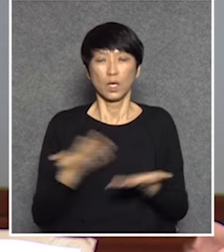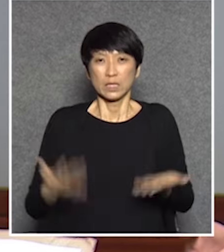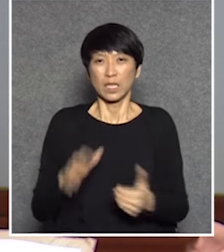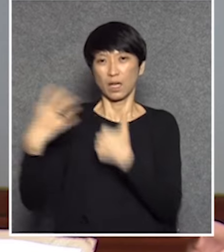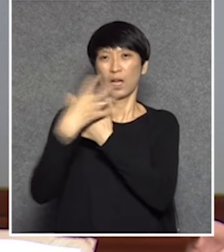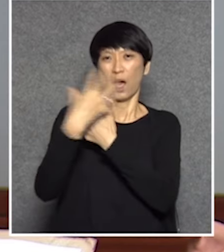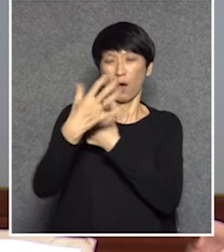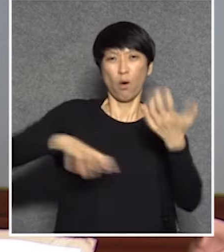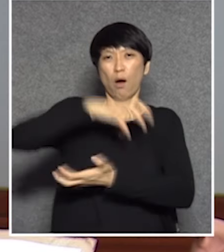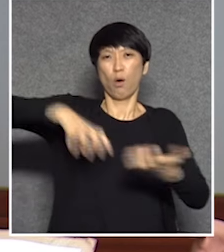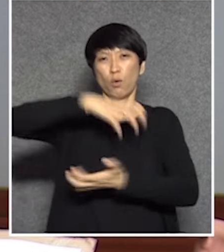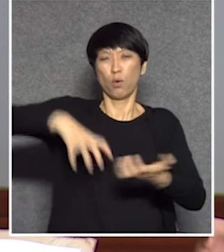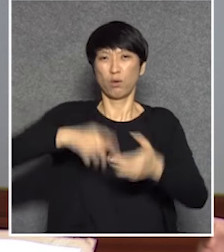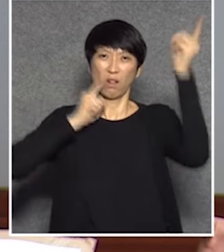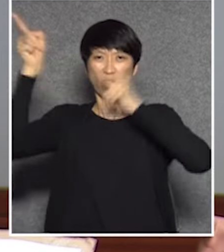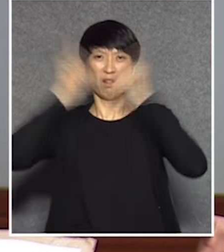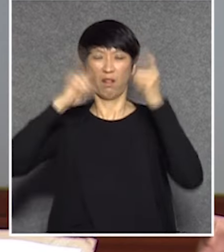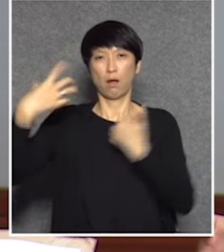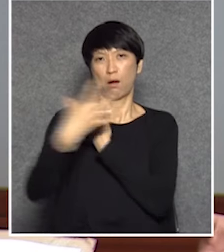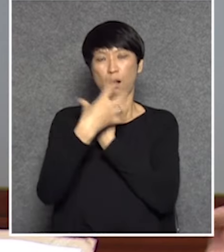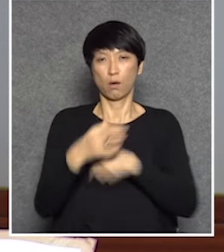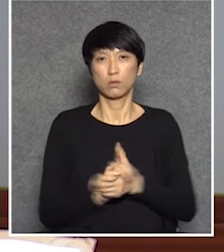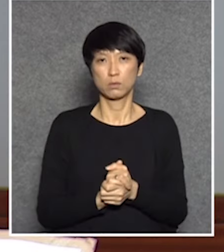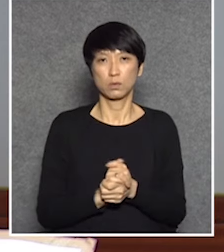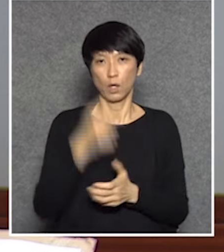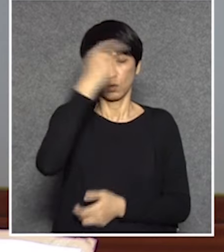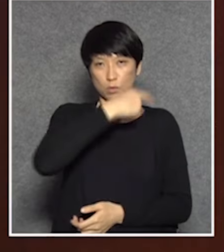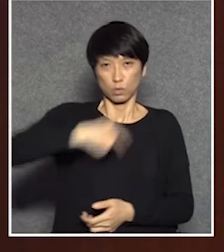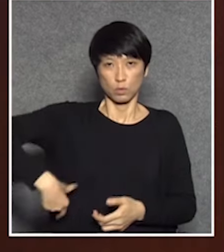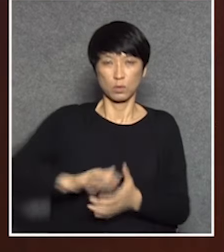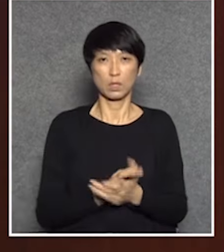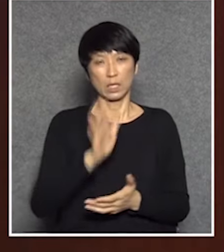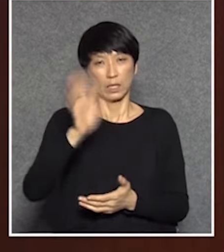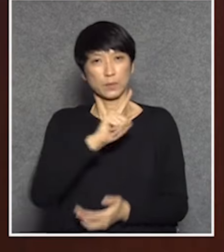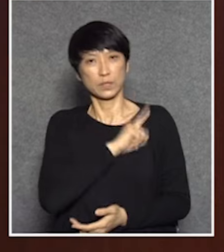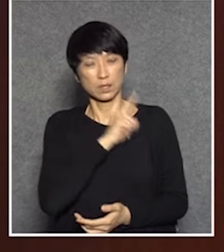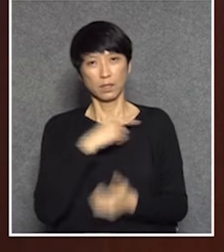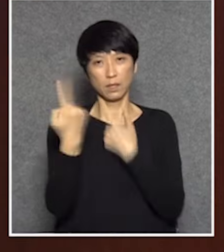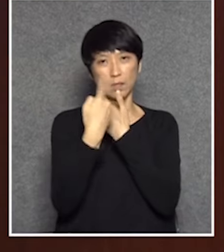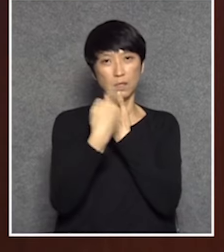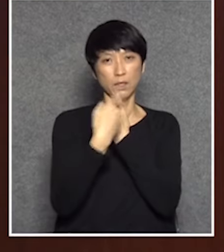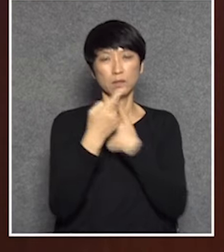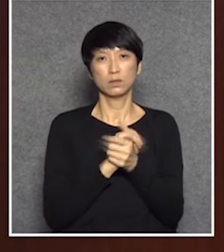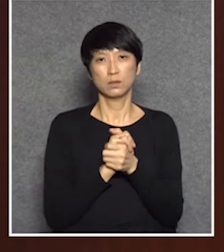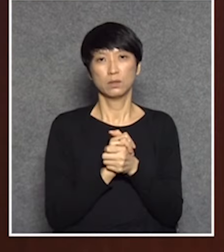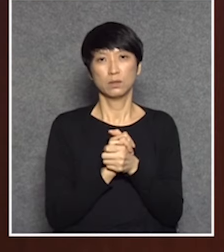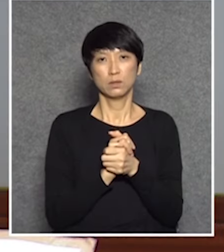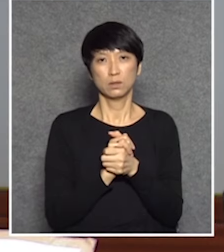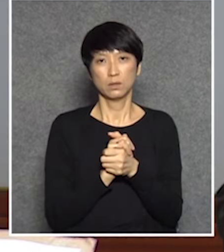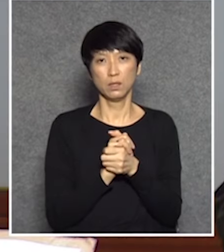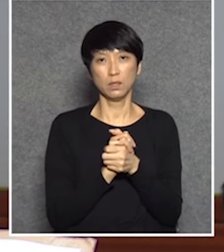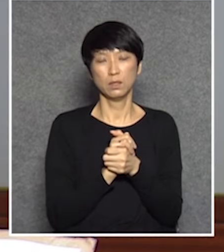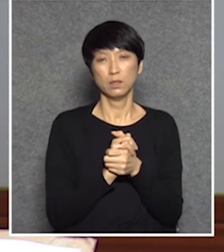到，係咪？ 梁國雄議員，你唔需要自己咁批評自己嘅。 啊，知道。嗱，主